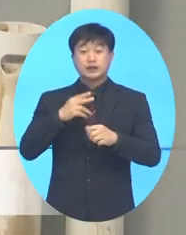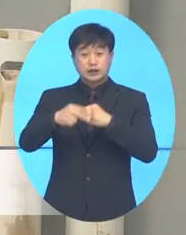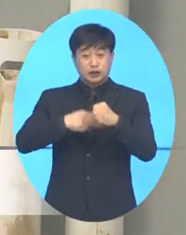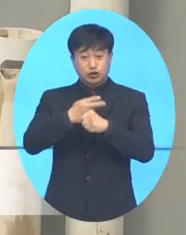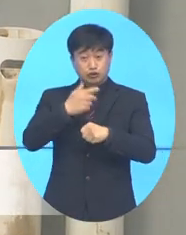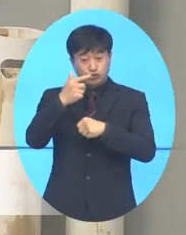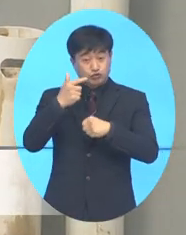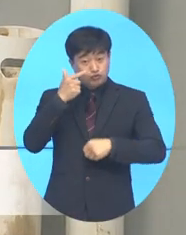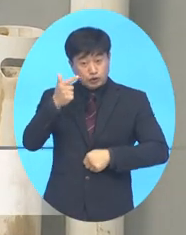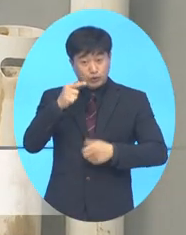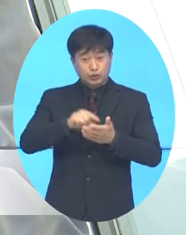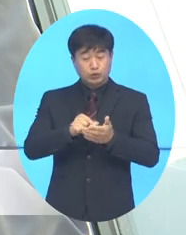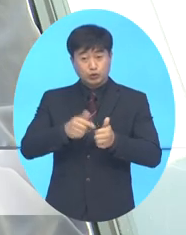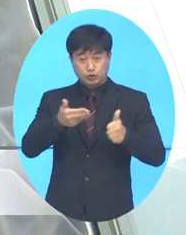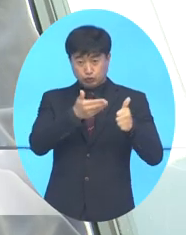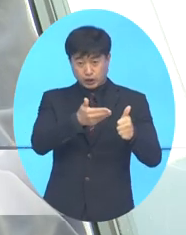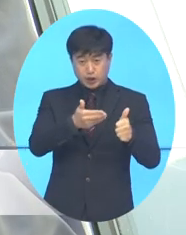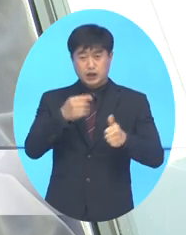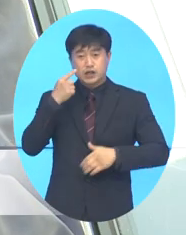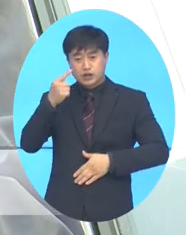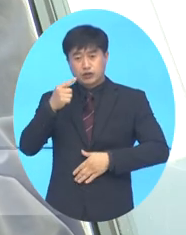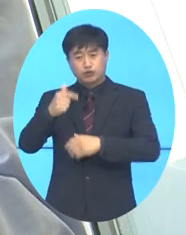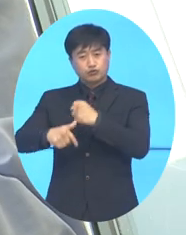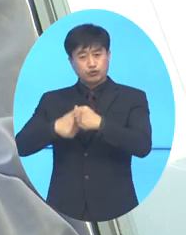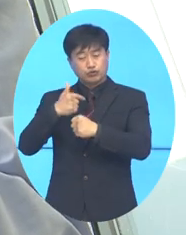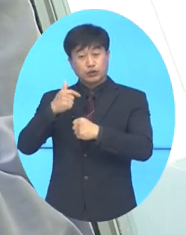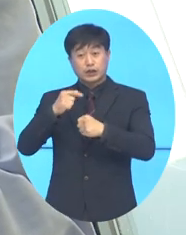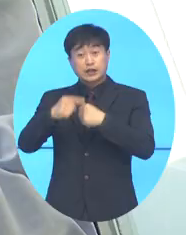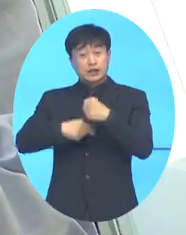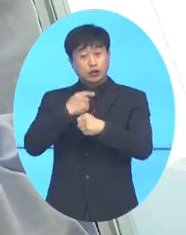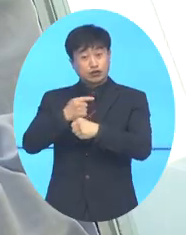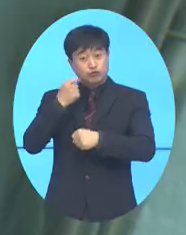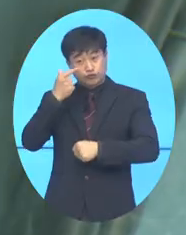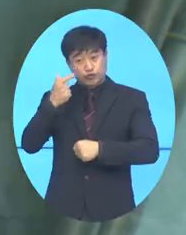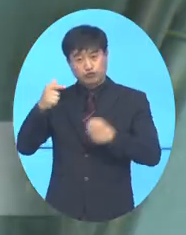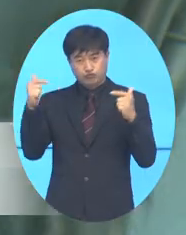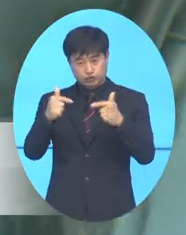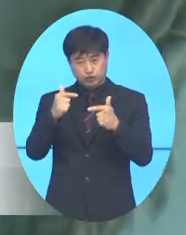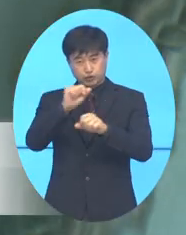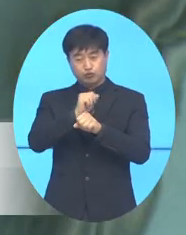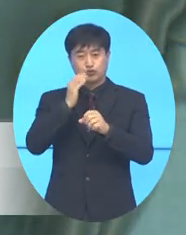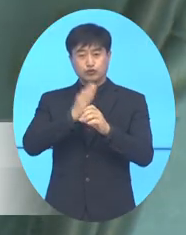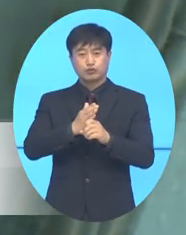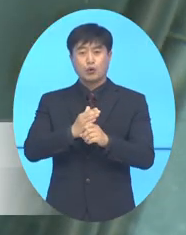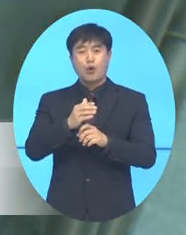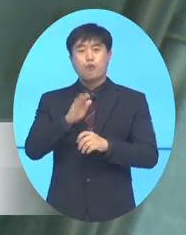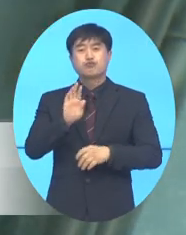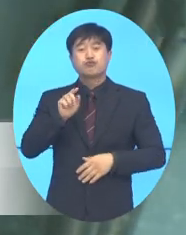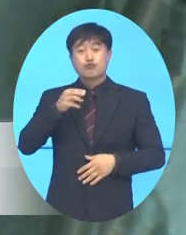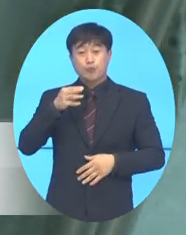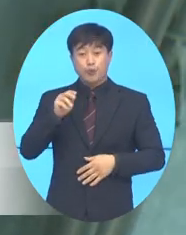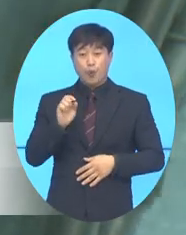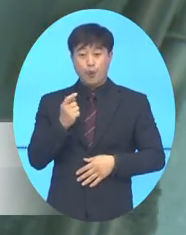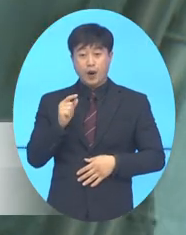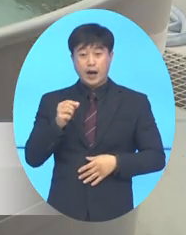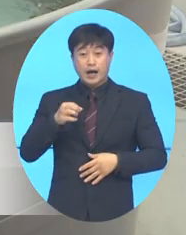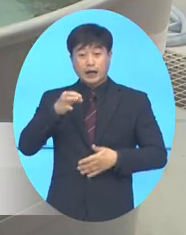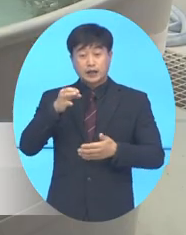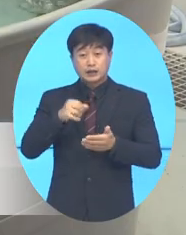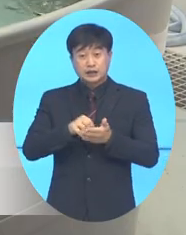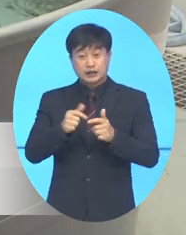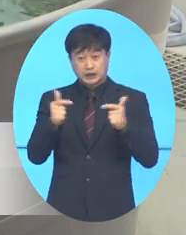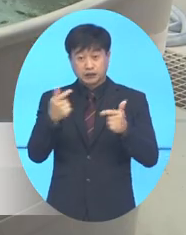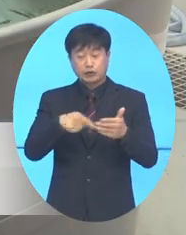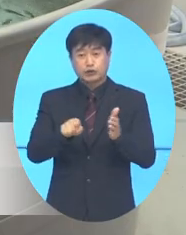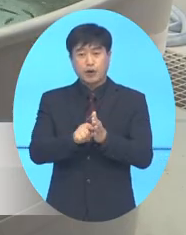정도 걸리는 양식 기간을 1년 6개월로 줄이기 위한 연구 중입니다. 또 황복의 불포화 지방산 함량을 높이기 위해